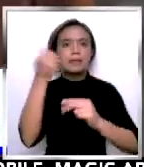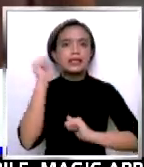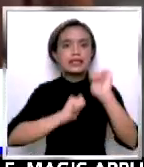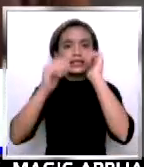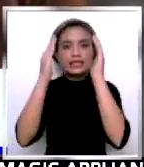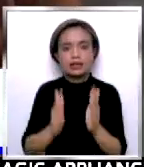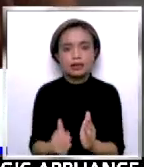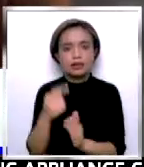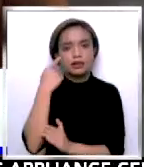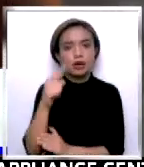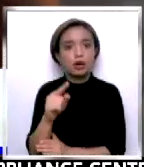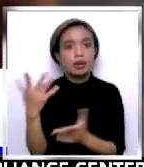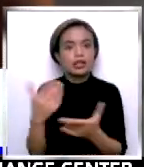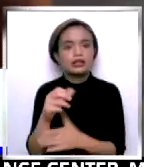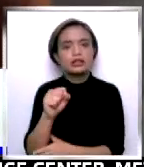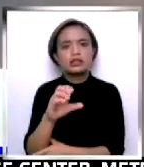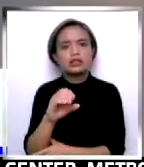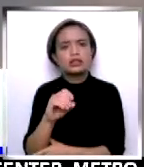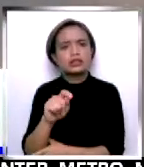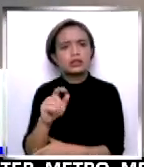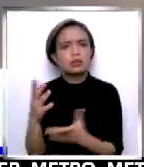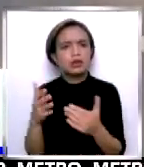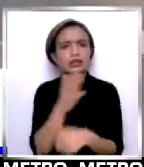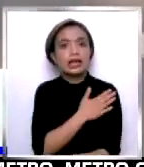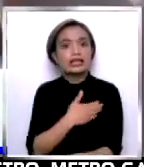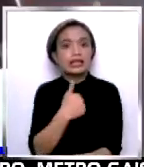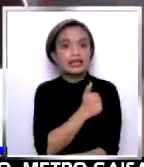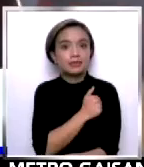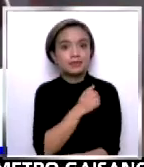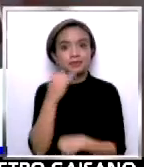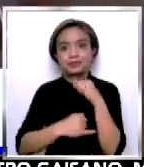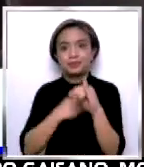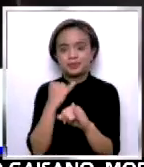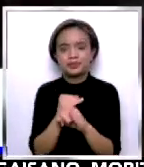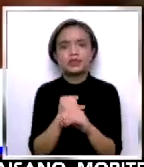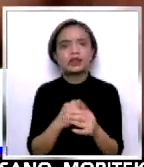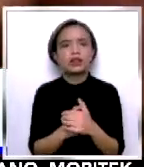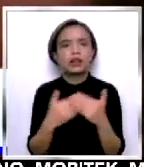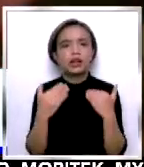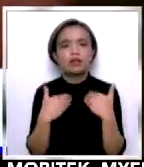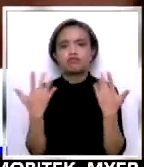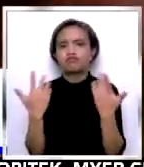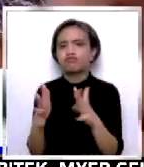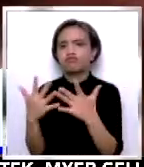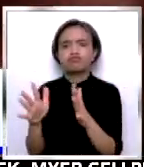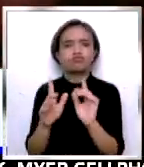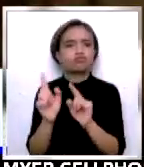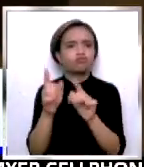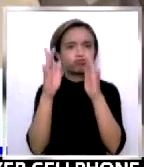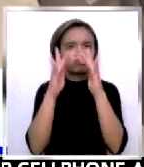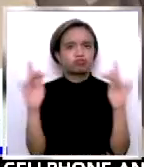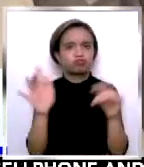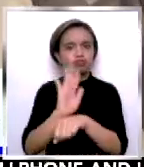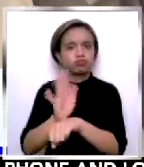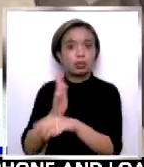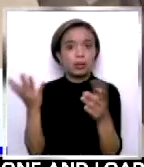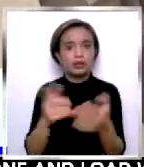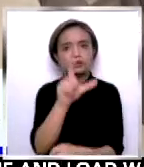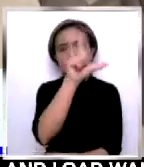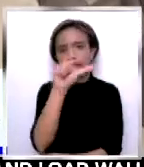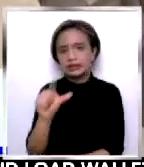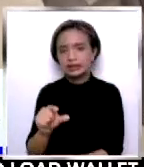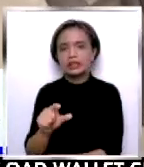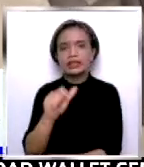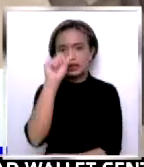Saskatchewan International Film Festival sa Canada. Nauna na siyang nanalo sa ilang film festival sa India at Italy. Ito,